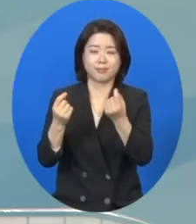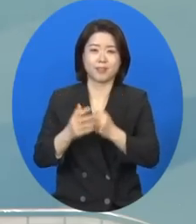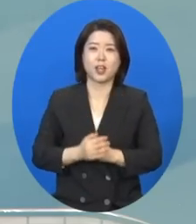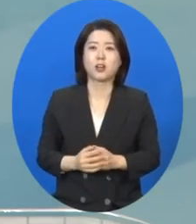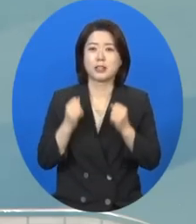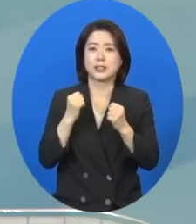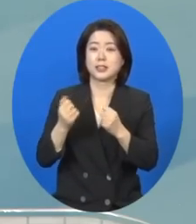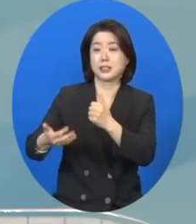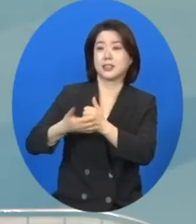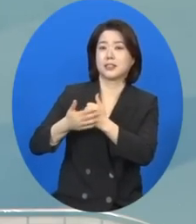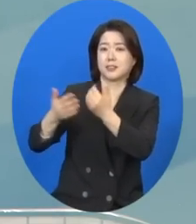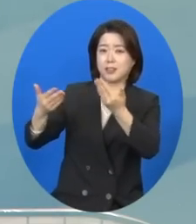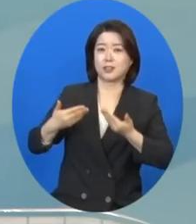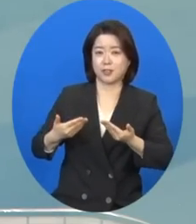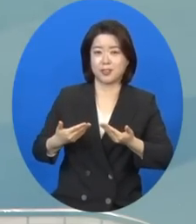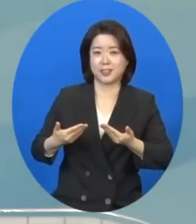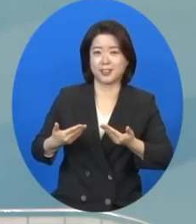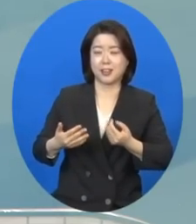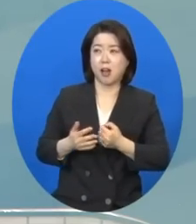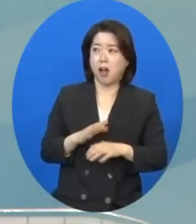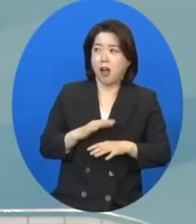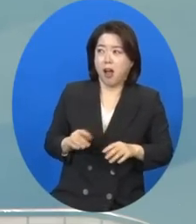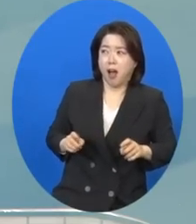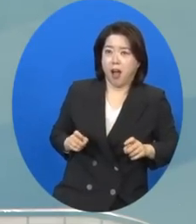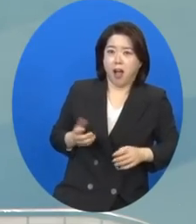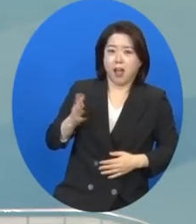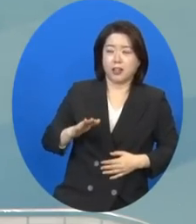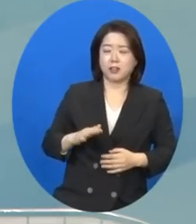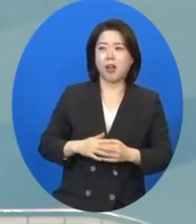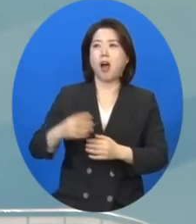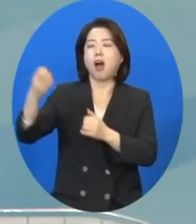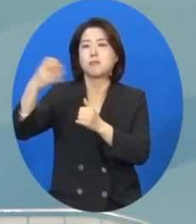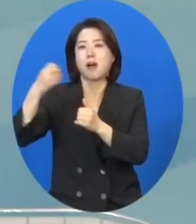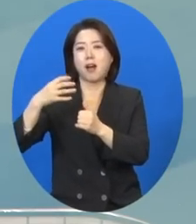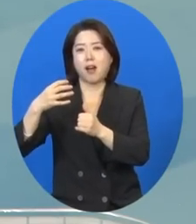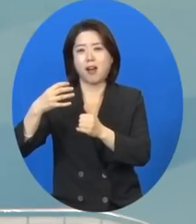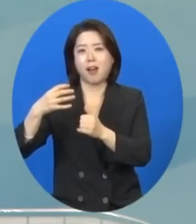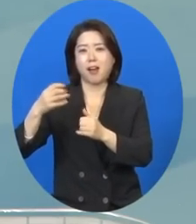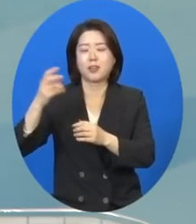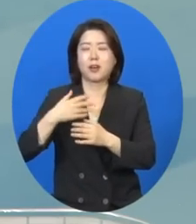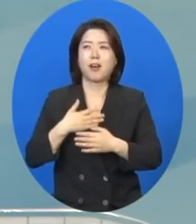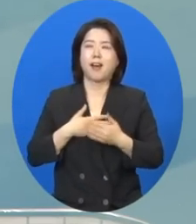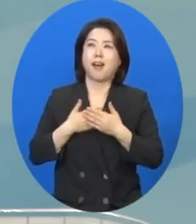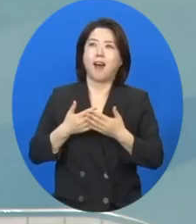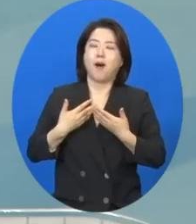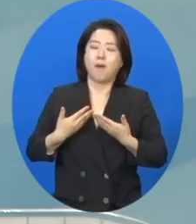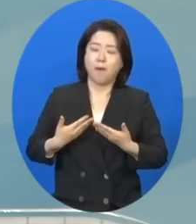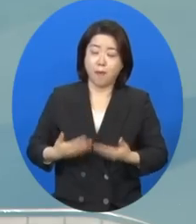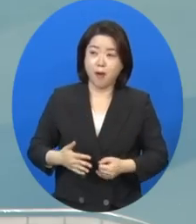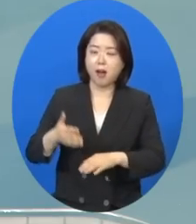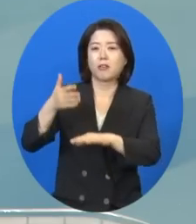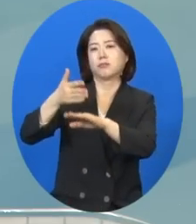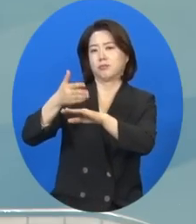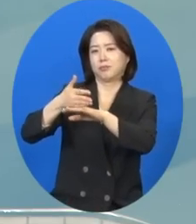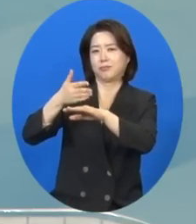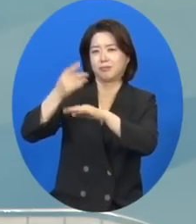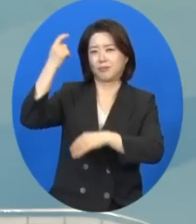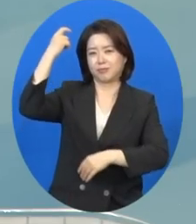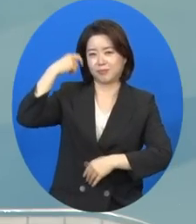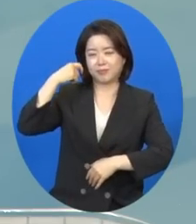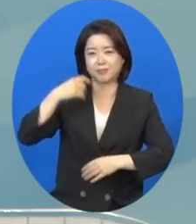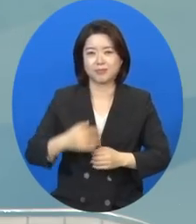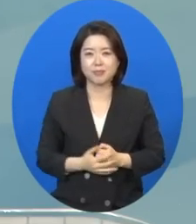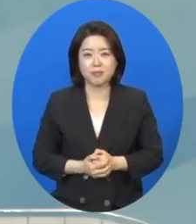응원해 주시는 거예요 제가 엄청 쫄았는데 그 말씀에 주셔서 한편으로는 긴장이 풀리면서 너무나 감사하다 주님께서